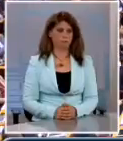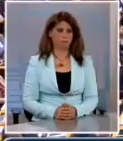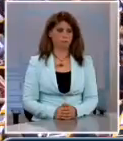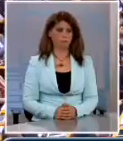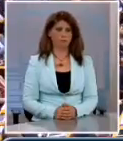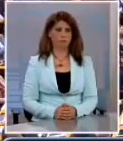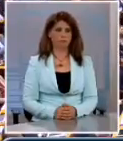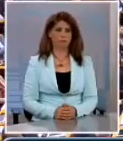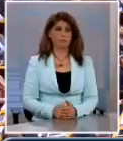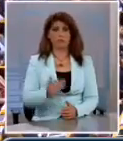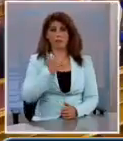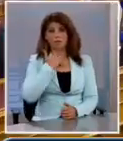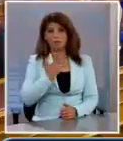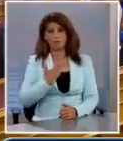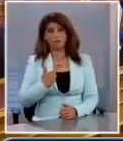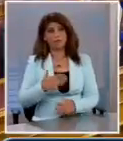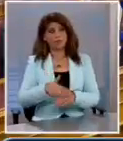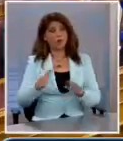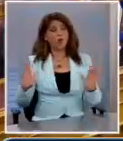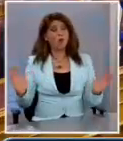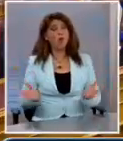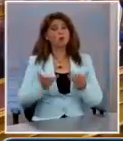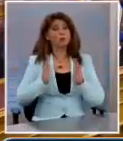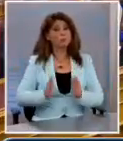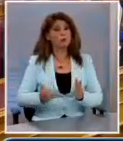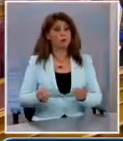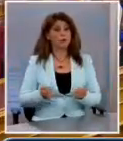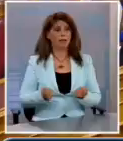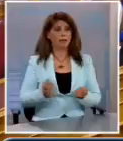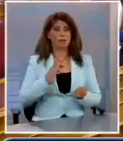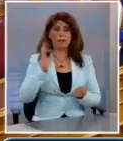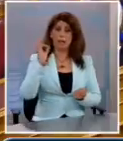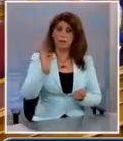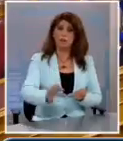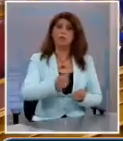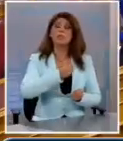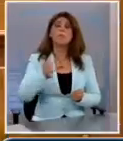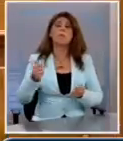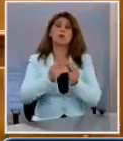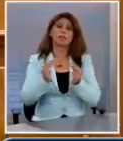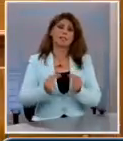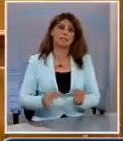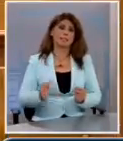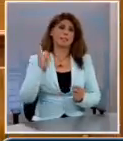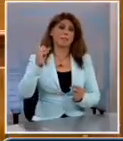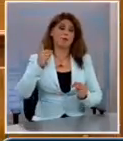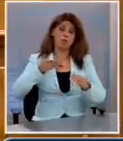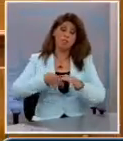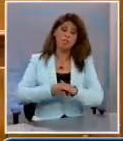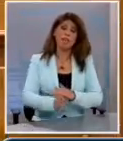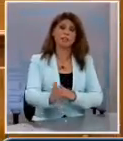Και θα ήμουν ασυγχώρητος αν δεν έκανε ό,τι περνούσε από το χέρι μου για να οδηγηθούμε στη μόνη λύση και στη μόνη